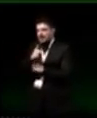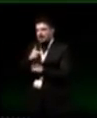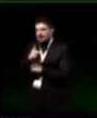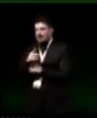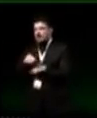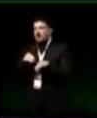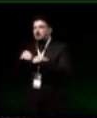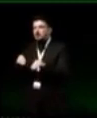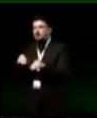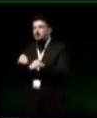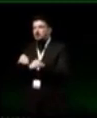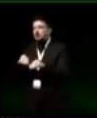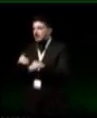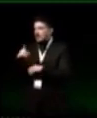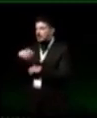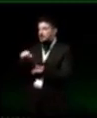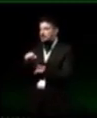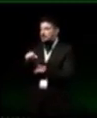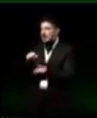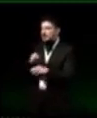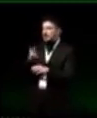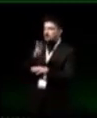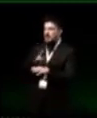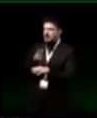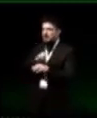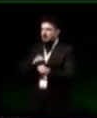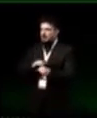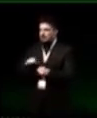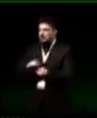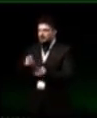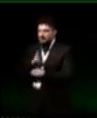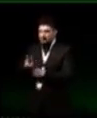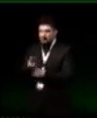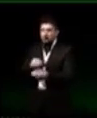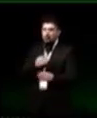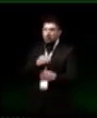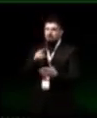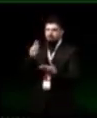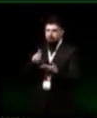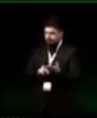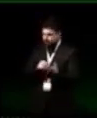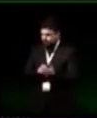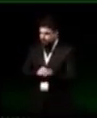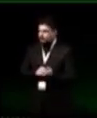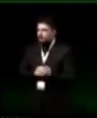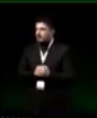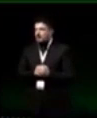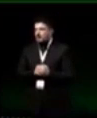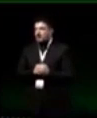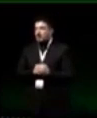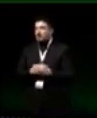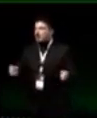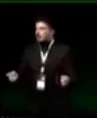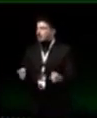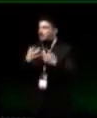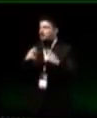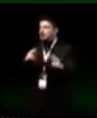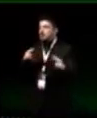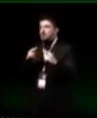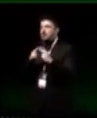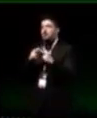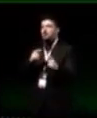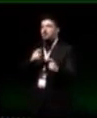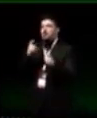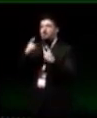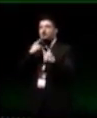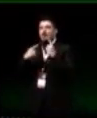giovane deputato dei DS che si chiama Walter Veltroni. Quel libro per me è il libro occasione di un incontro e di una